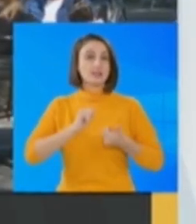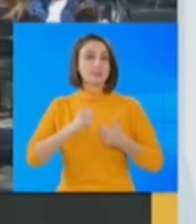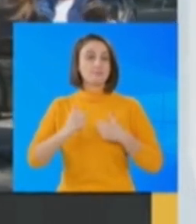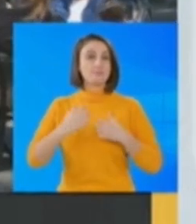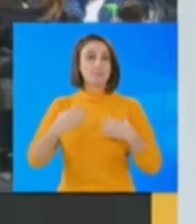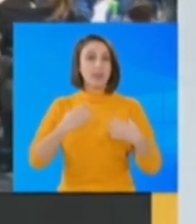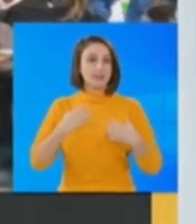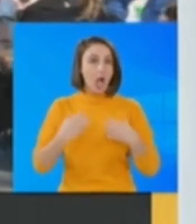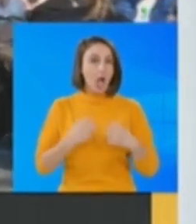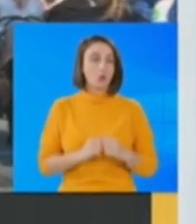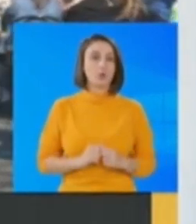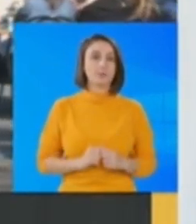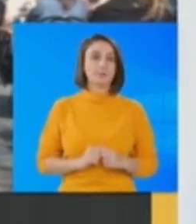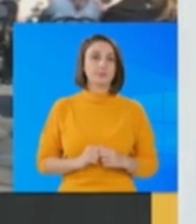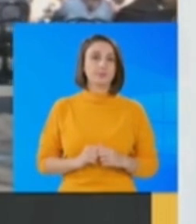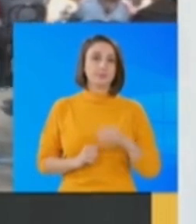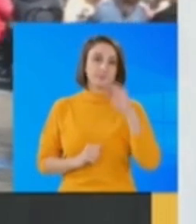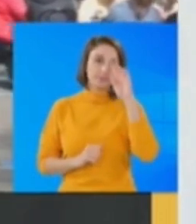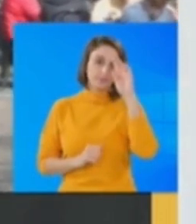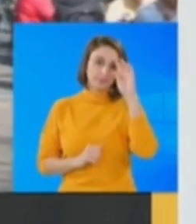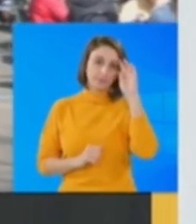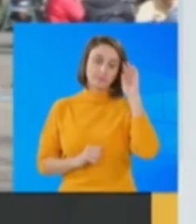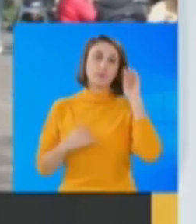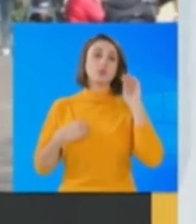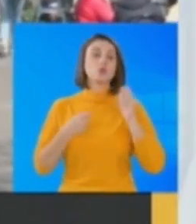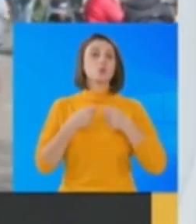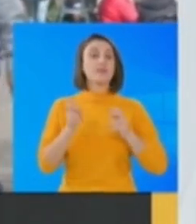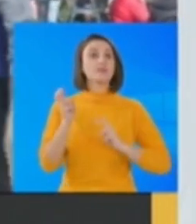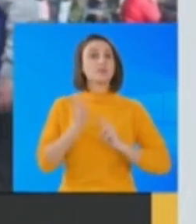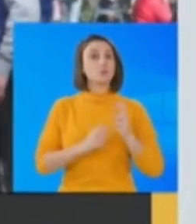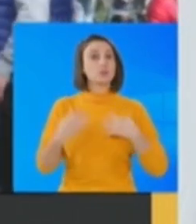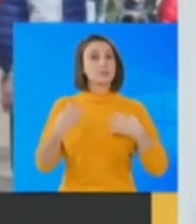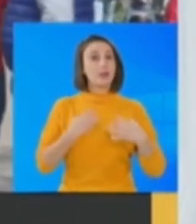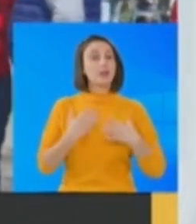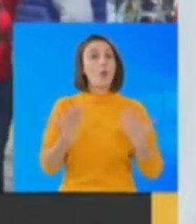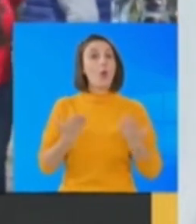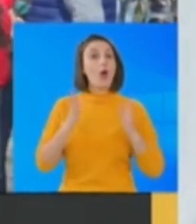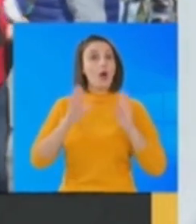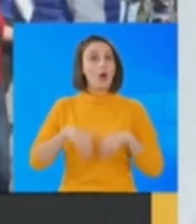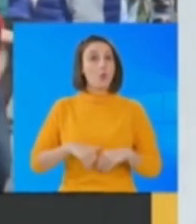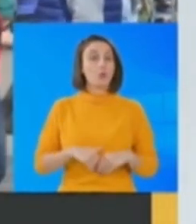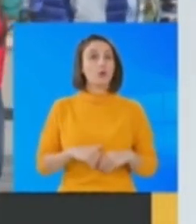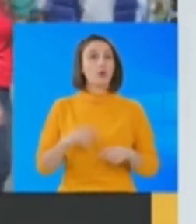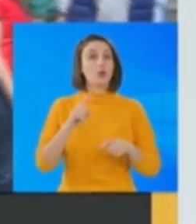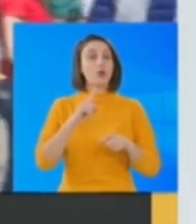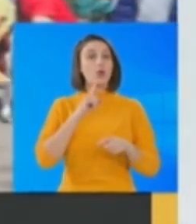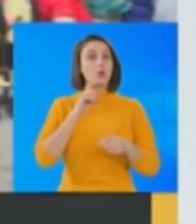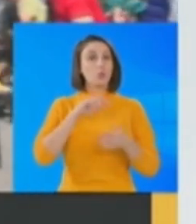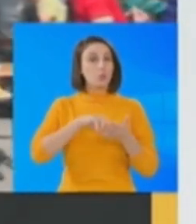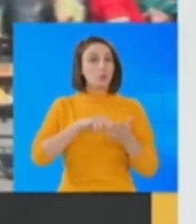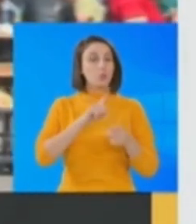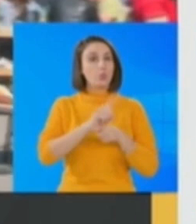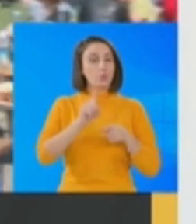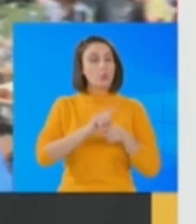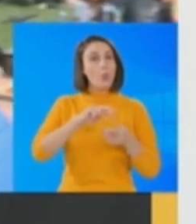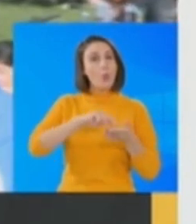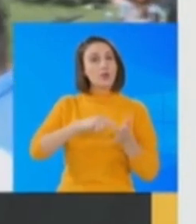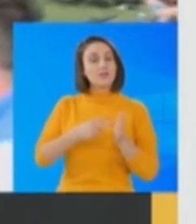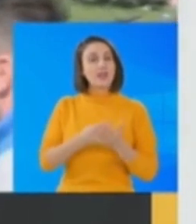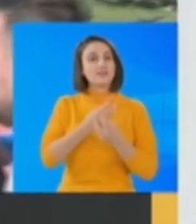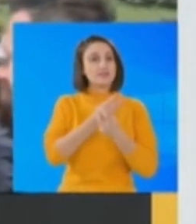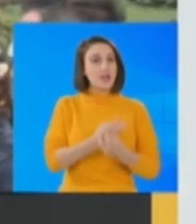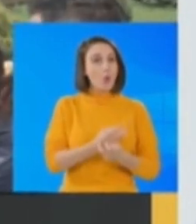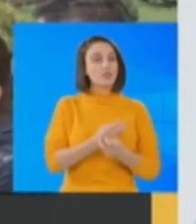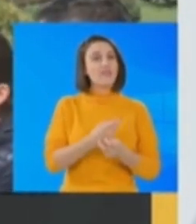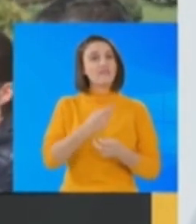de spectacol și nu doar a sălilor de spectacol, ci a tuturor instituțiilor de spectacol care au locuri organizate cu scaune